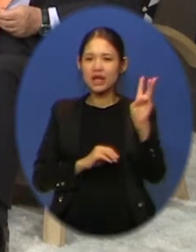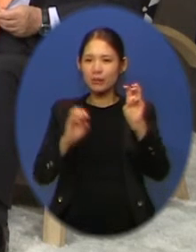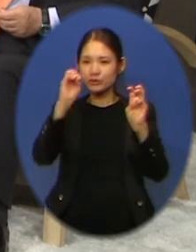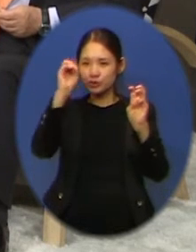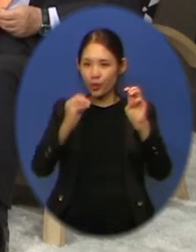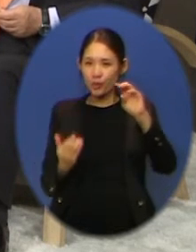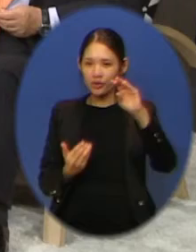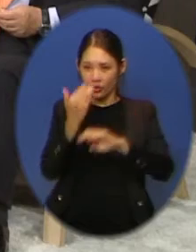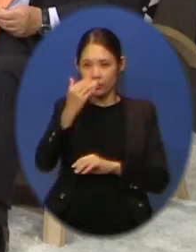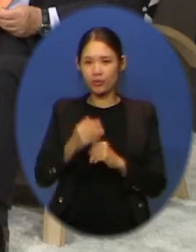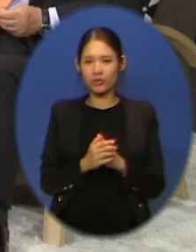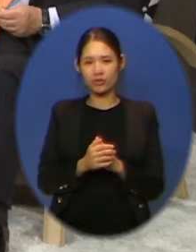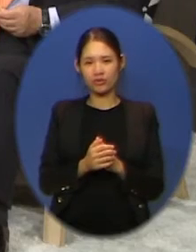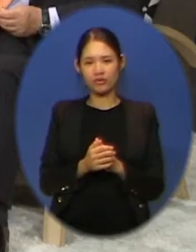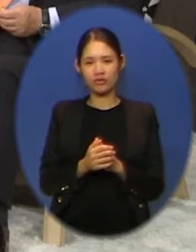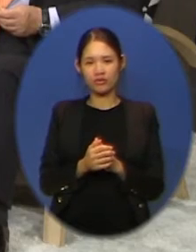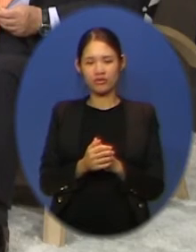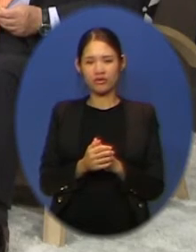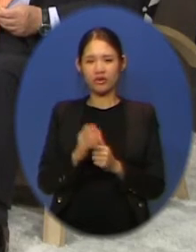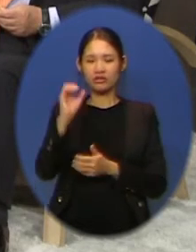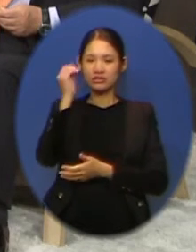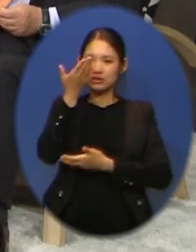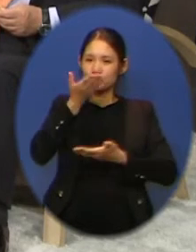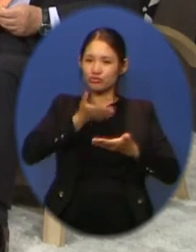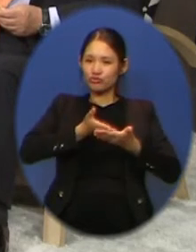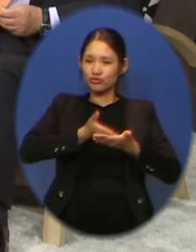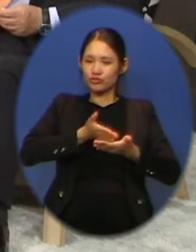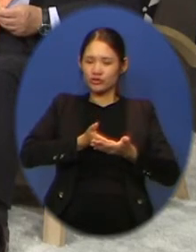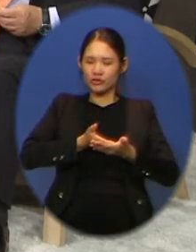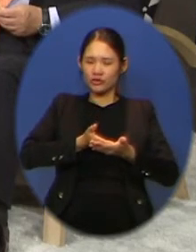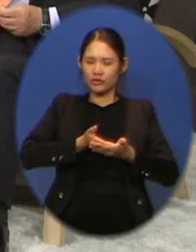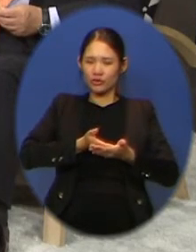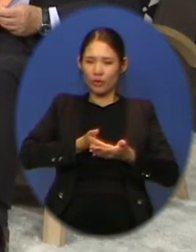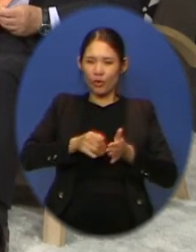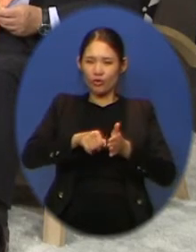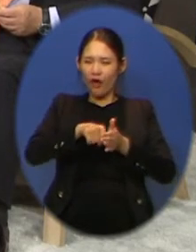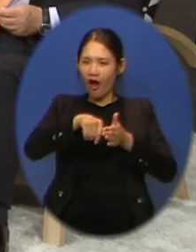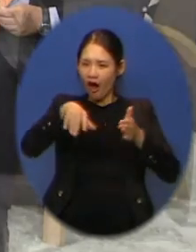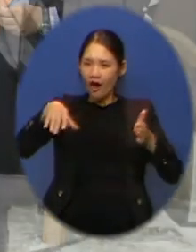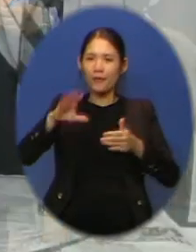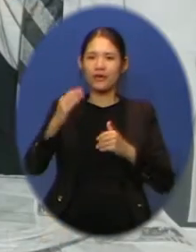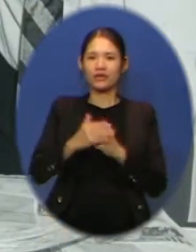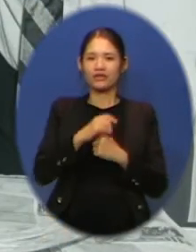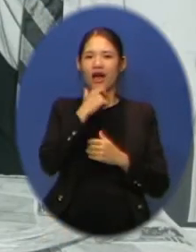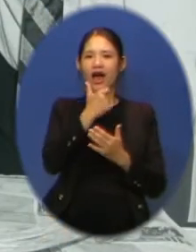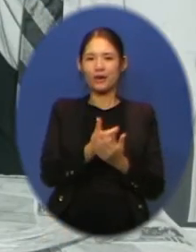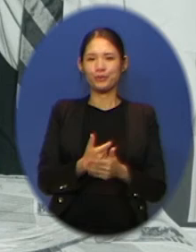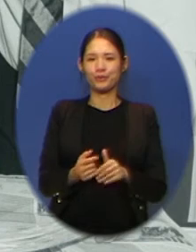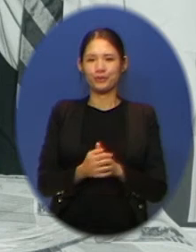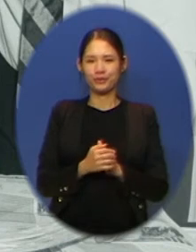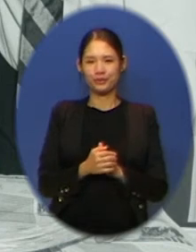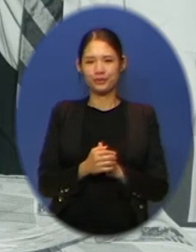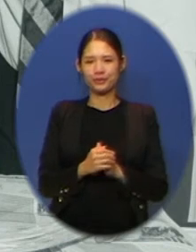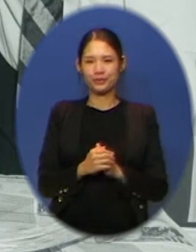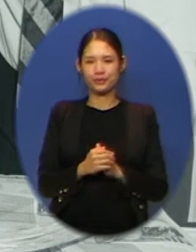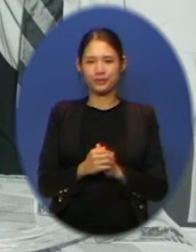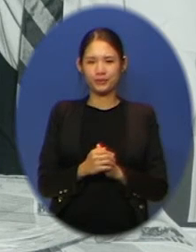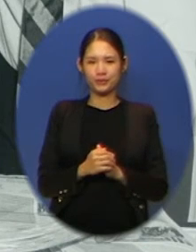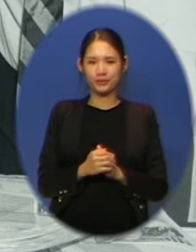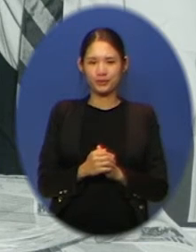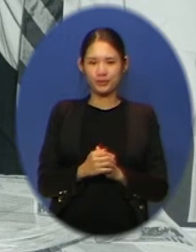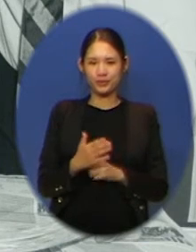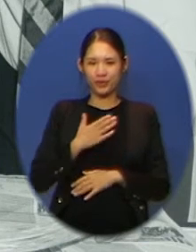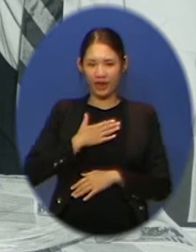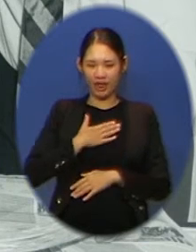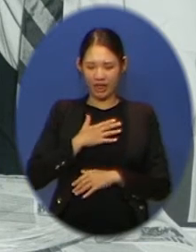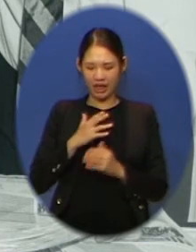바람에. 신문에서 그냥 와. 어? 거기에 감명을 받았죠. 그래서